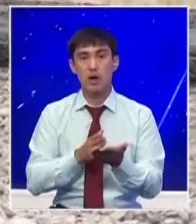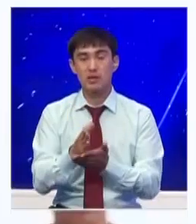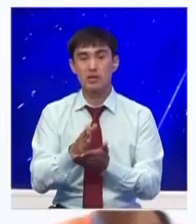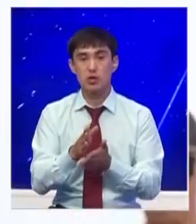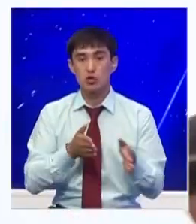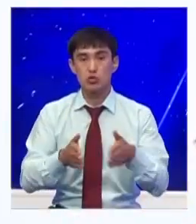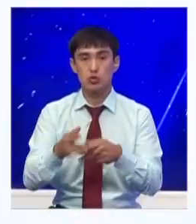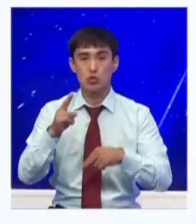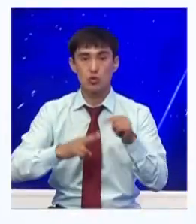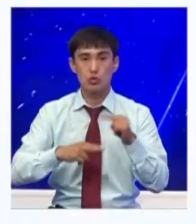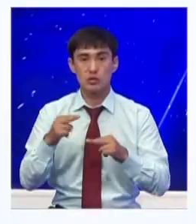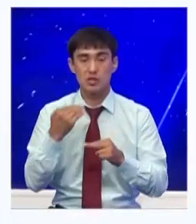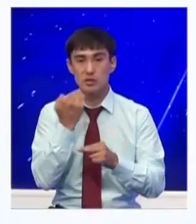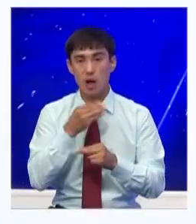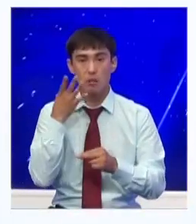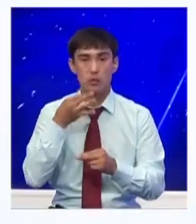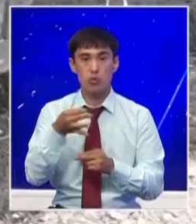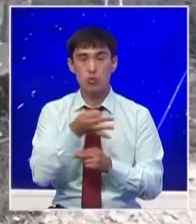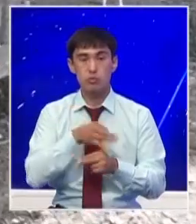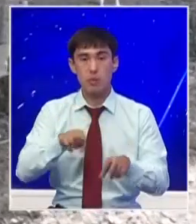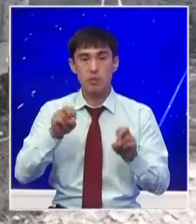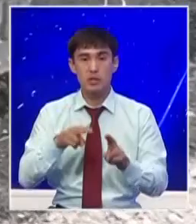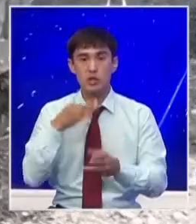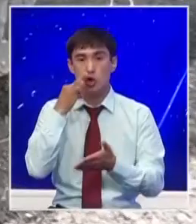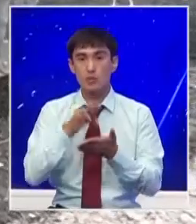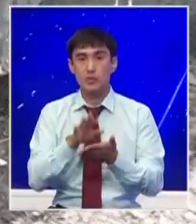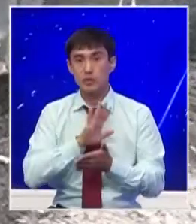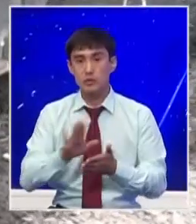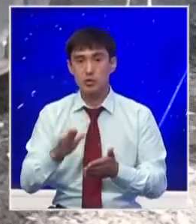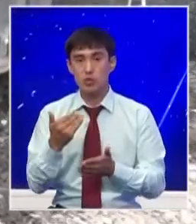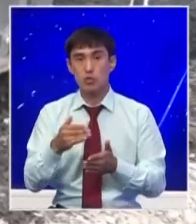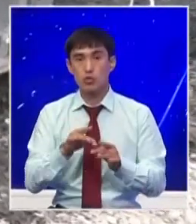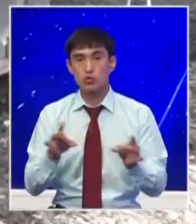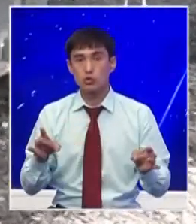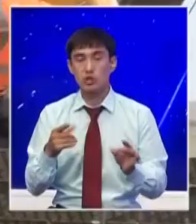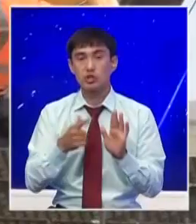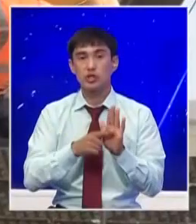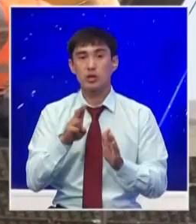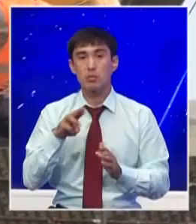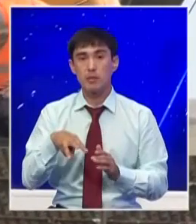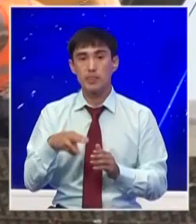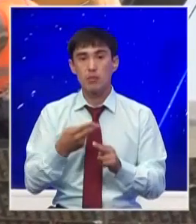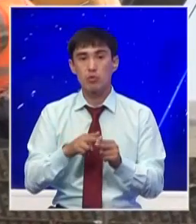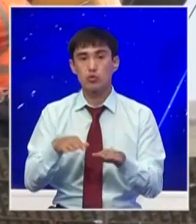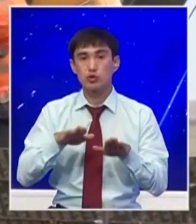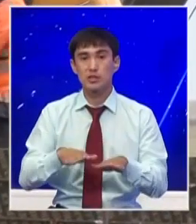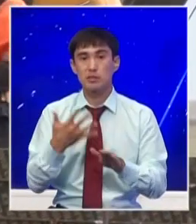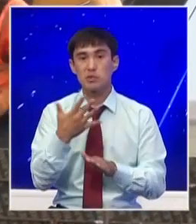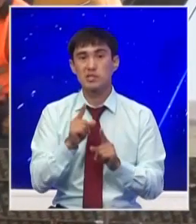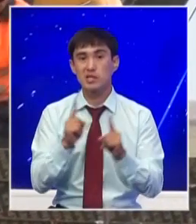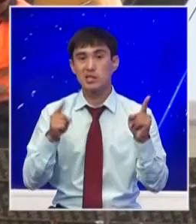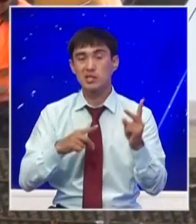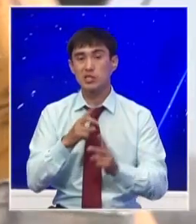бағытындағы жолдың құрылысы сапасына Алматы облысы мамандары жауапты емес. Оның ұзындығы 7 шақырым. Бұл учаскеде 5